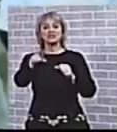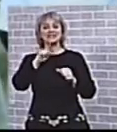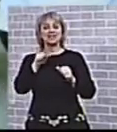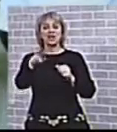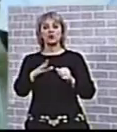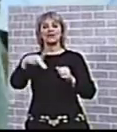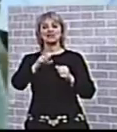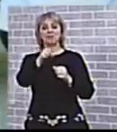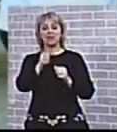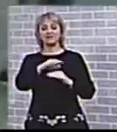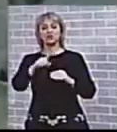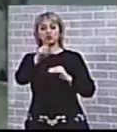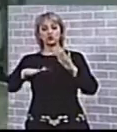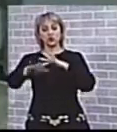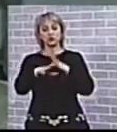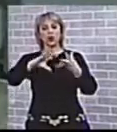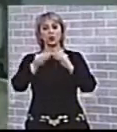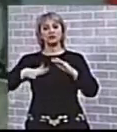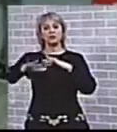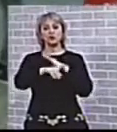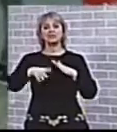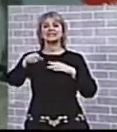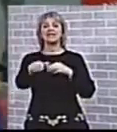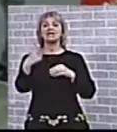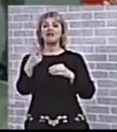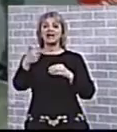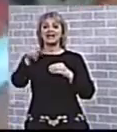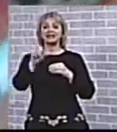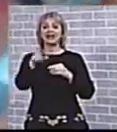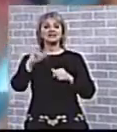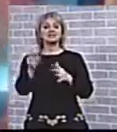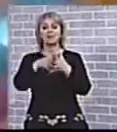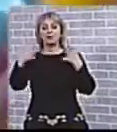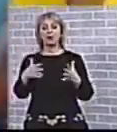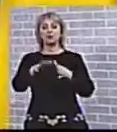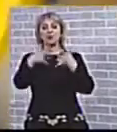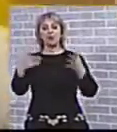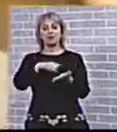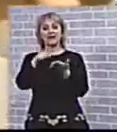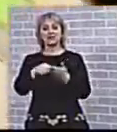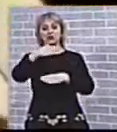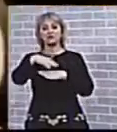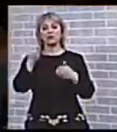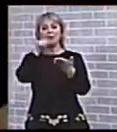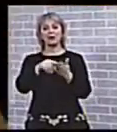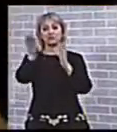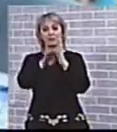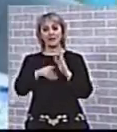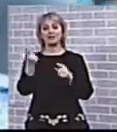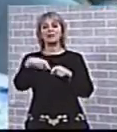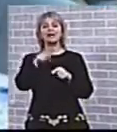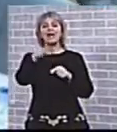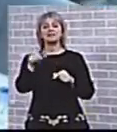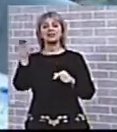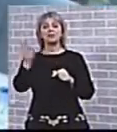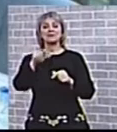или парковая зона. Общая площадь дворовой территории – 2 гектара. Это самый большой иммуногородской двор, попавший в программу. Это на